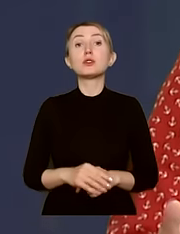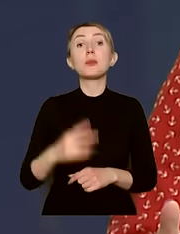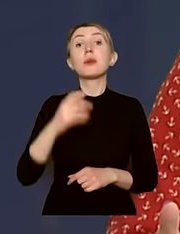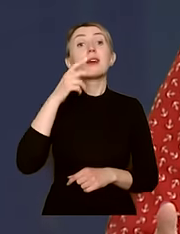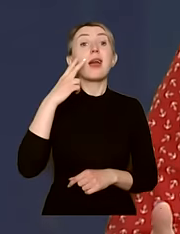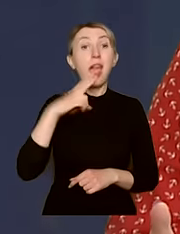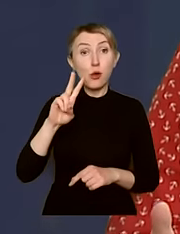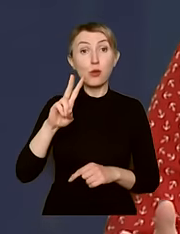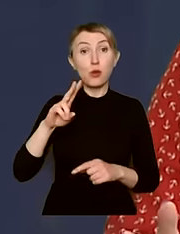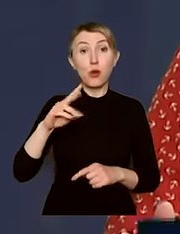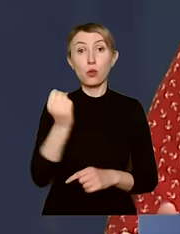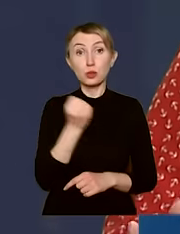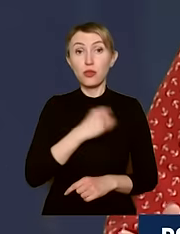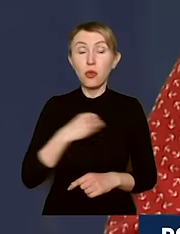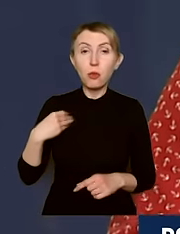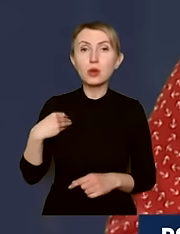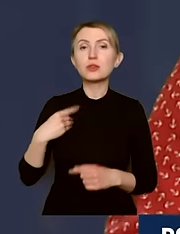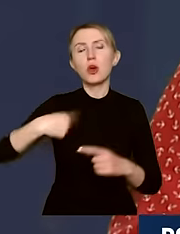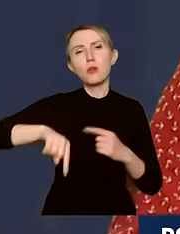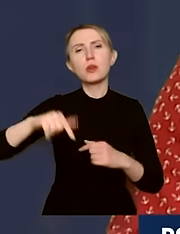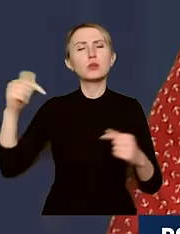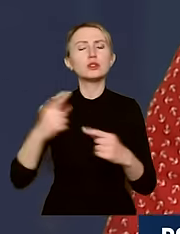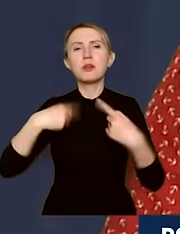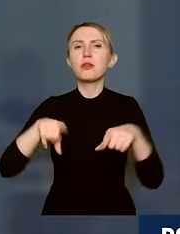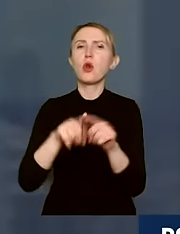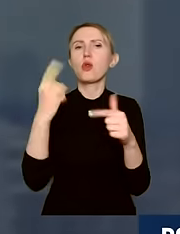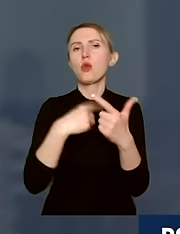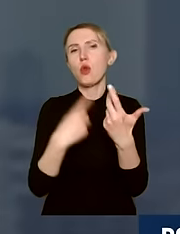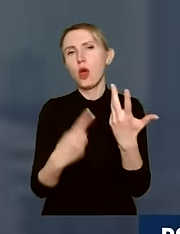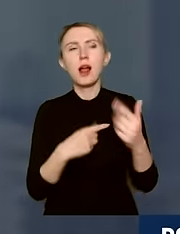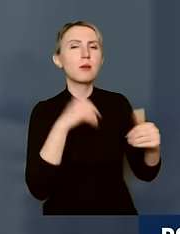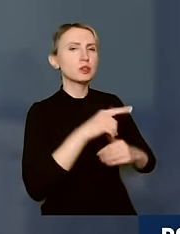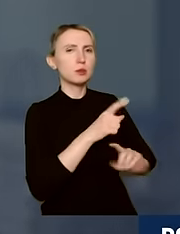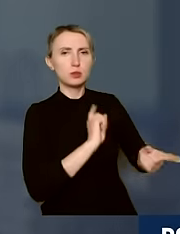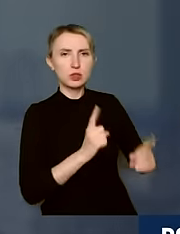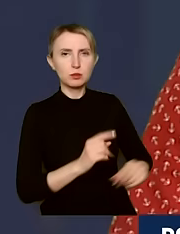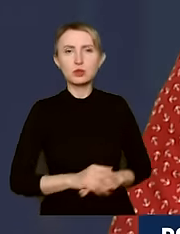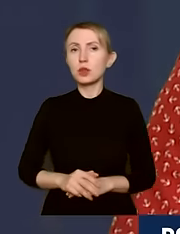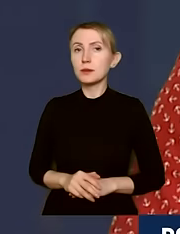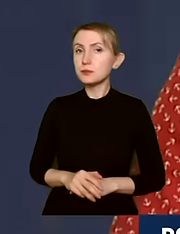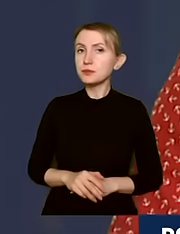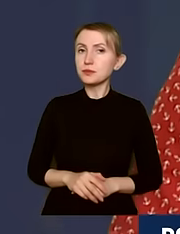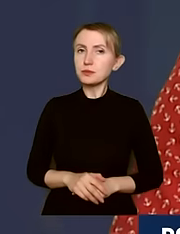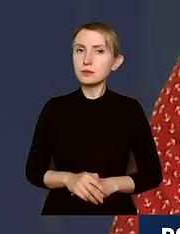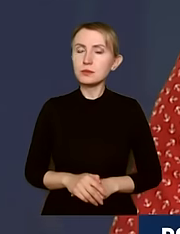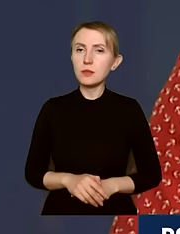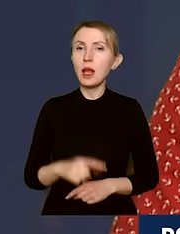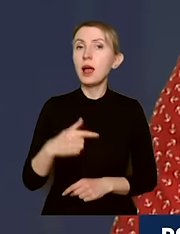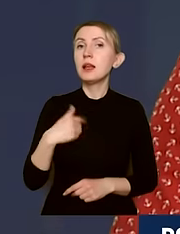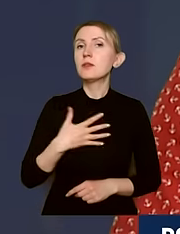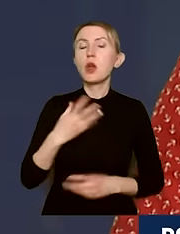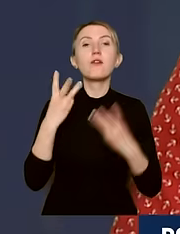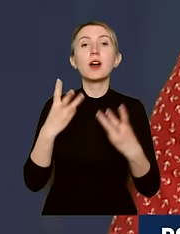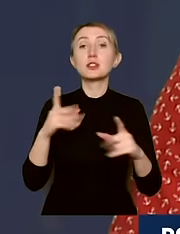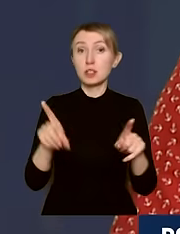spełnić wiele wskaźników i my jako Polska ale na razie może być przyspieszona ścieżka. My ich nie spełniamy. Znana. Natomiast wydaje mi się, że ważne jeszcze w tej